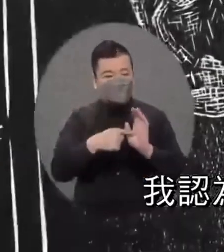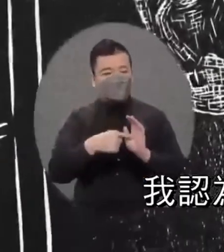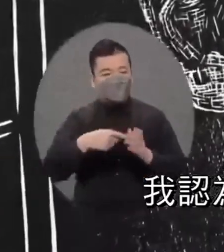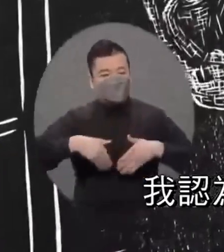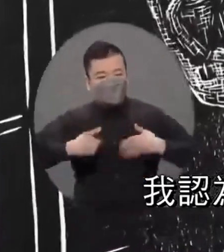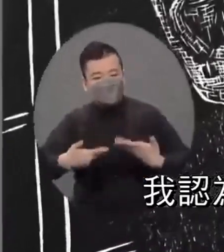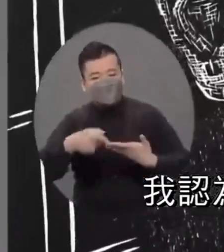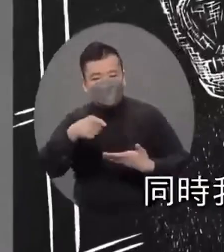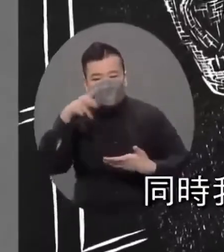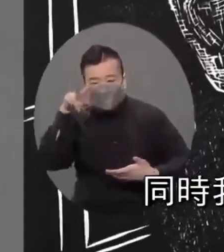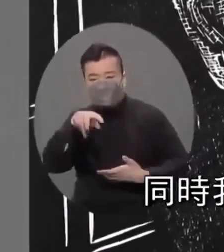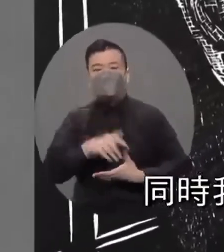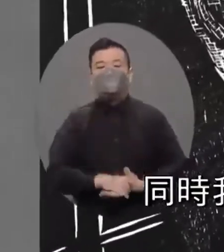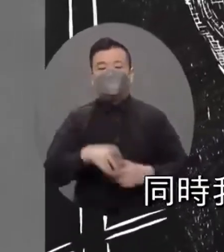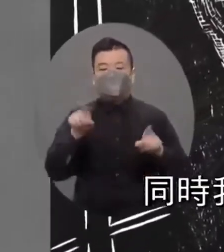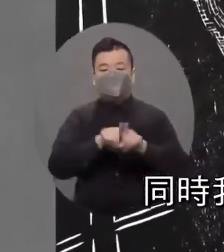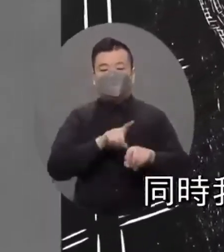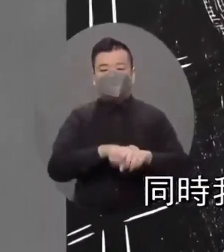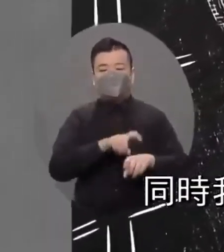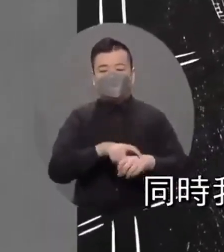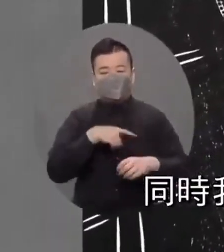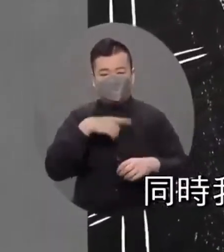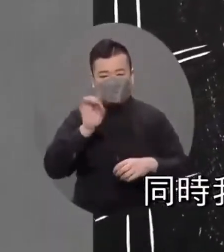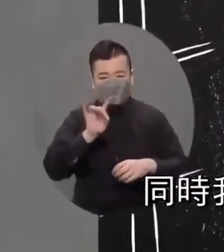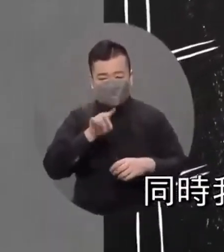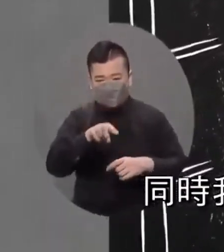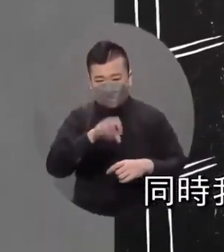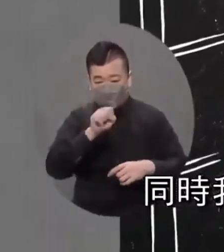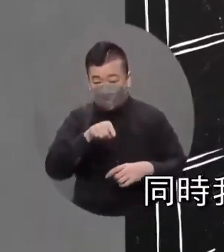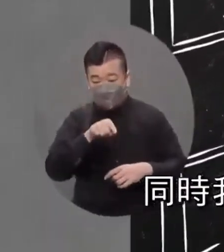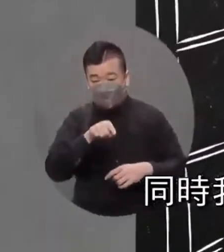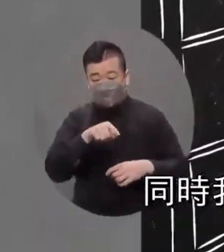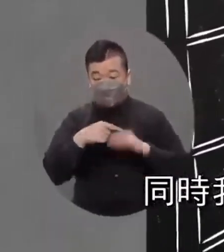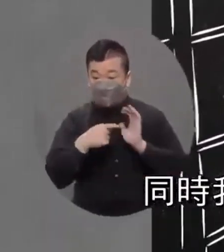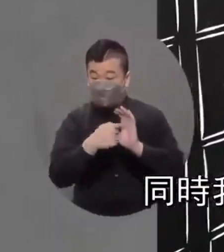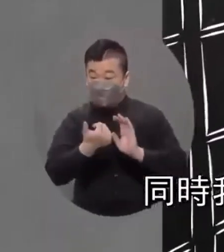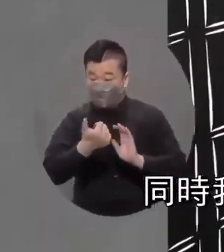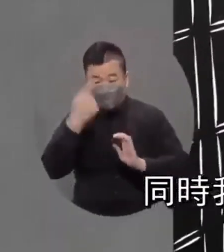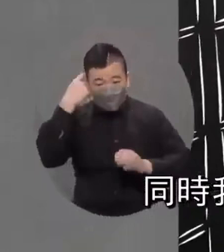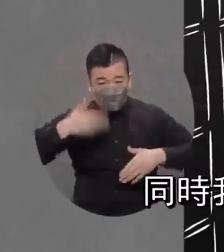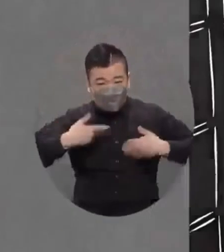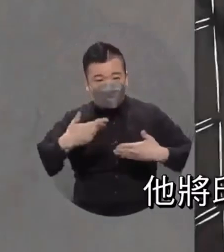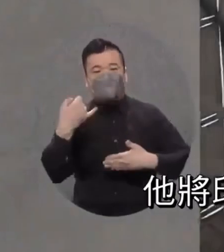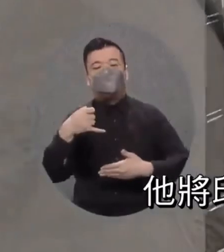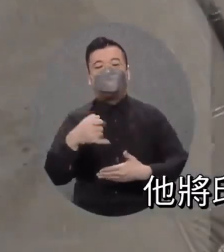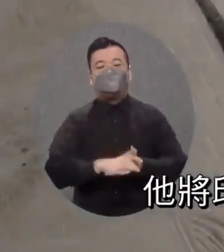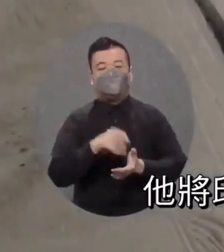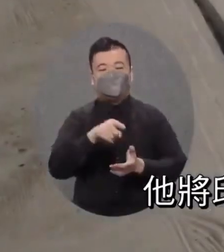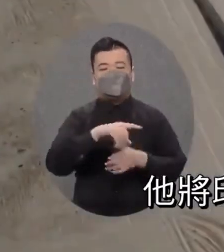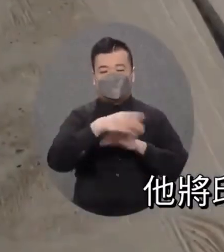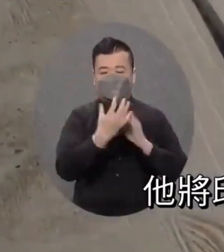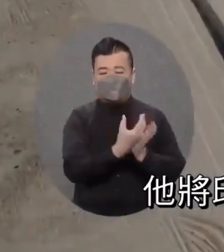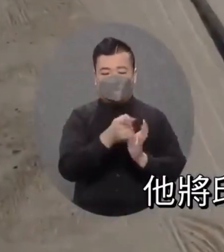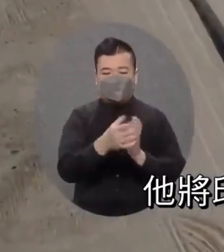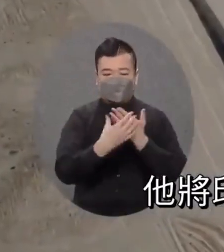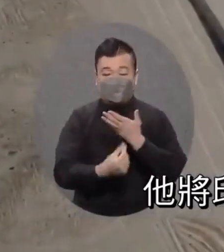所看到的東西，同時間紙本我想未必會可以表達到他想說的東西，他就將那個